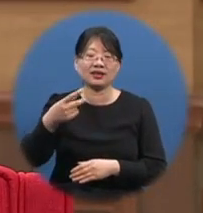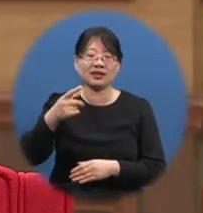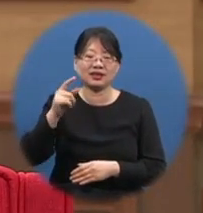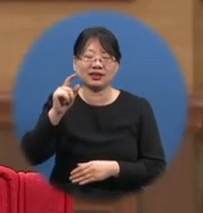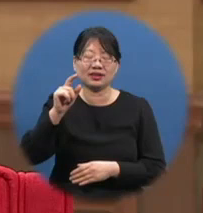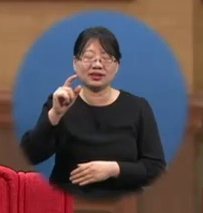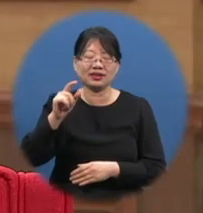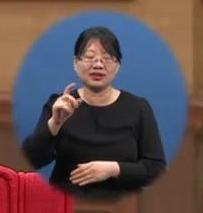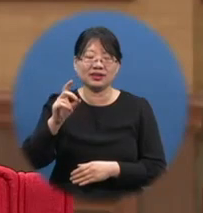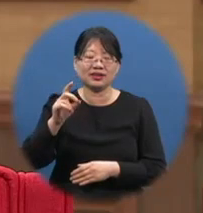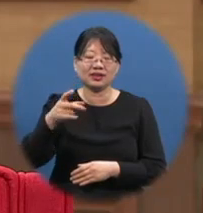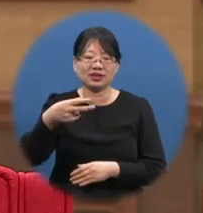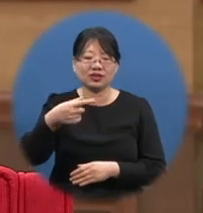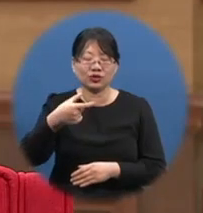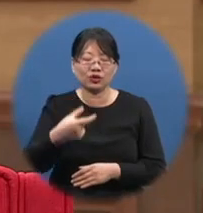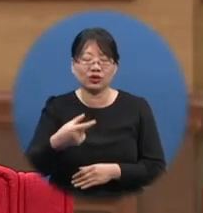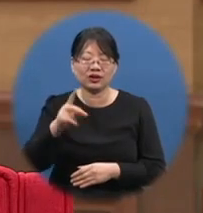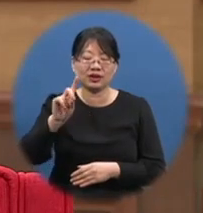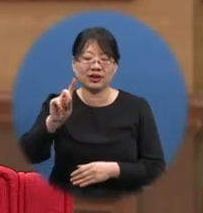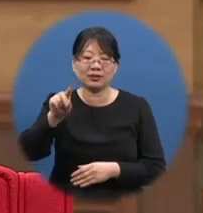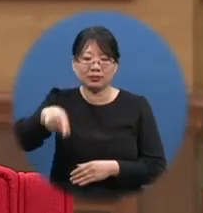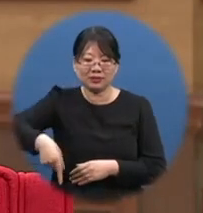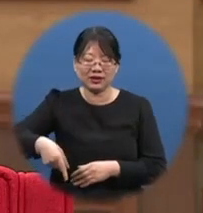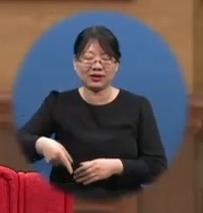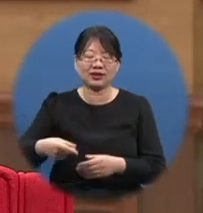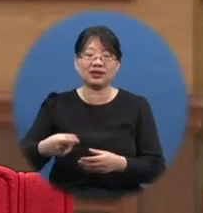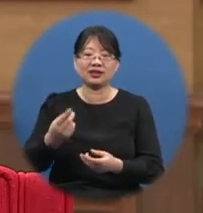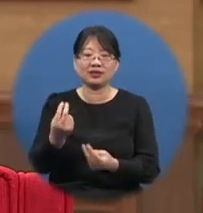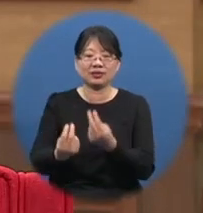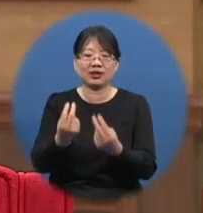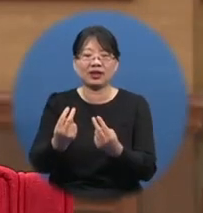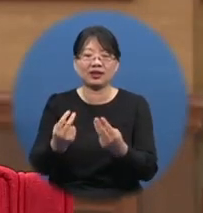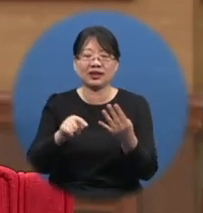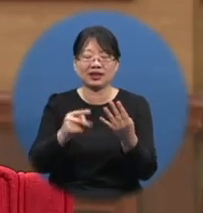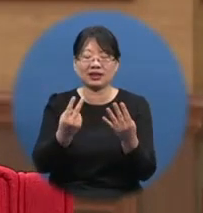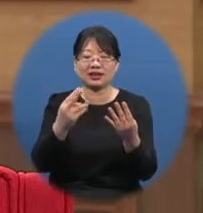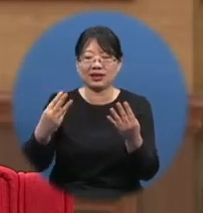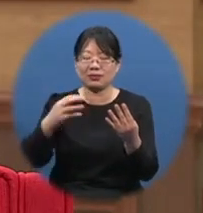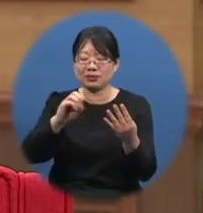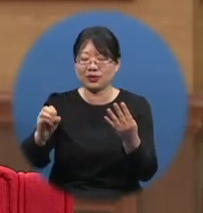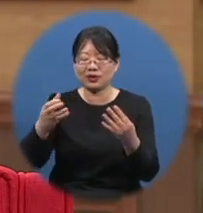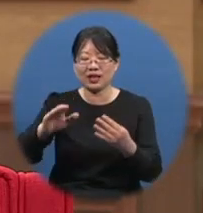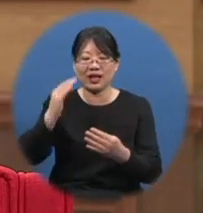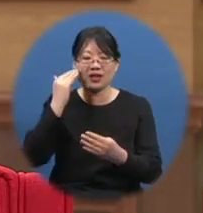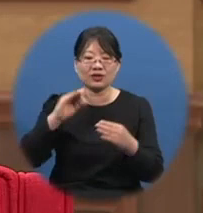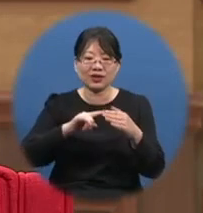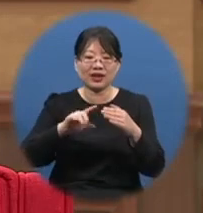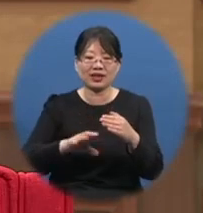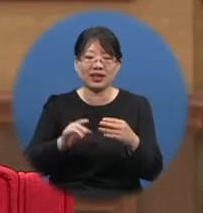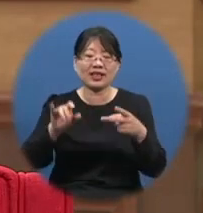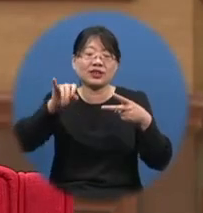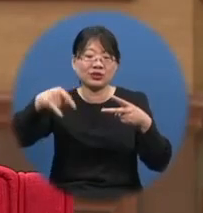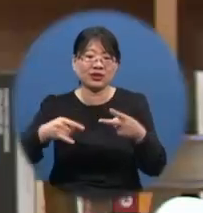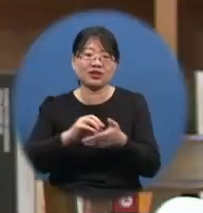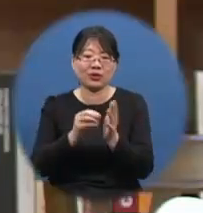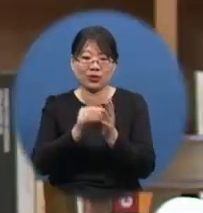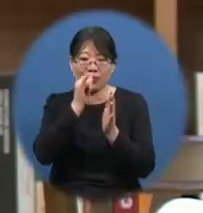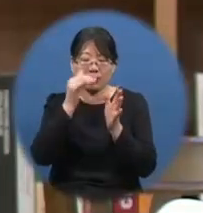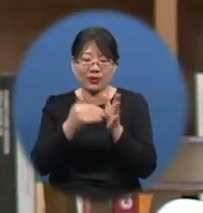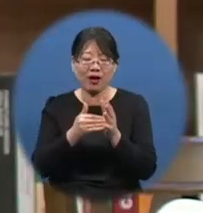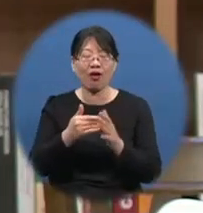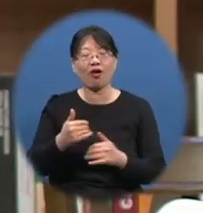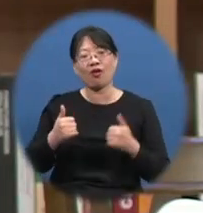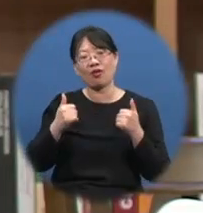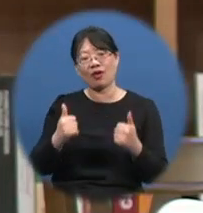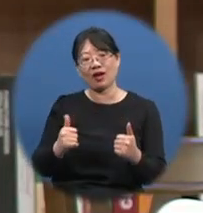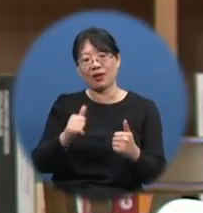대비해서 우리가 4.23% 정도 되는데 예. 전 세계에서 우리가 한 2위 정도 됩니다. 대단한